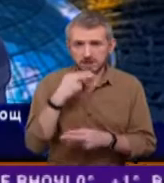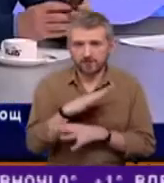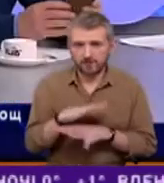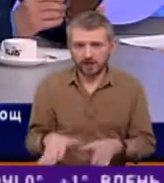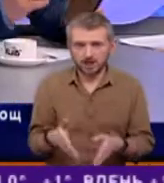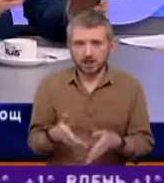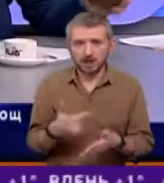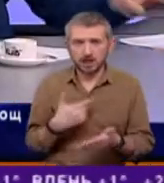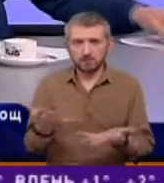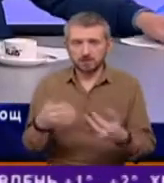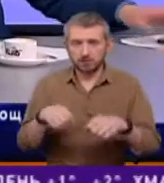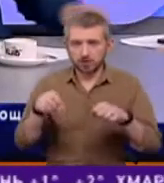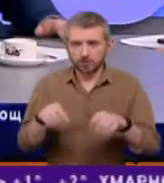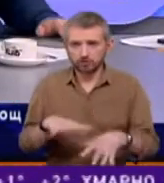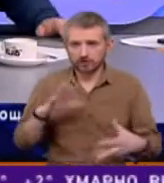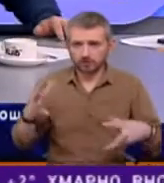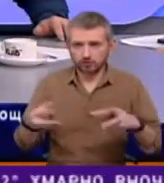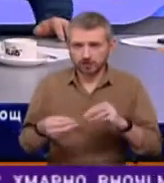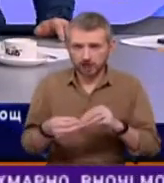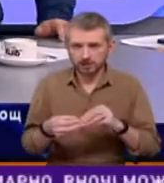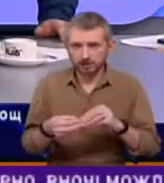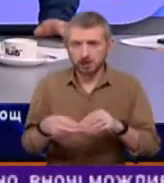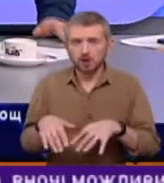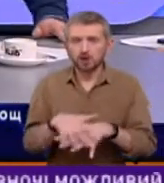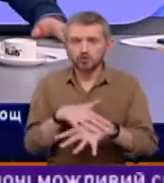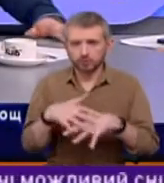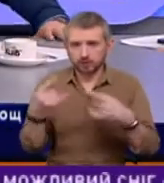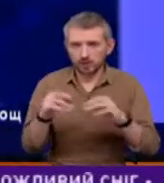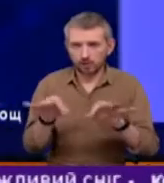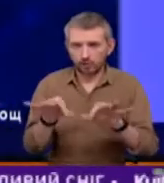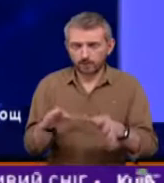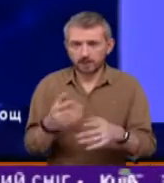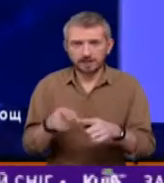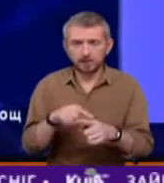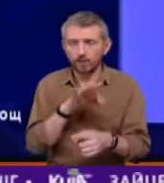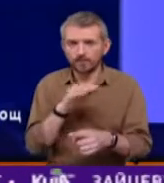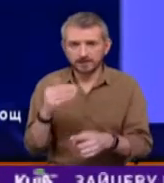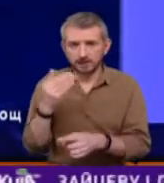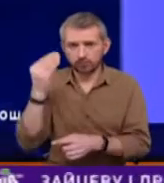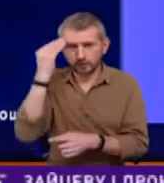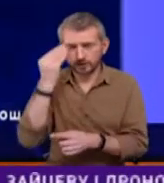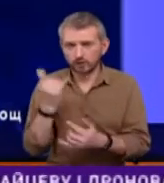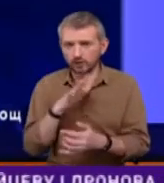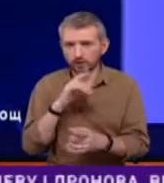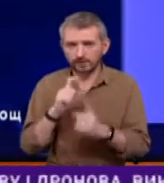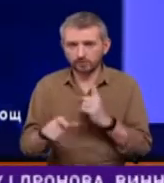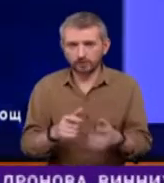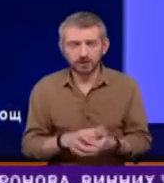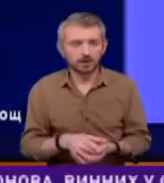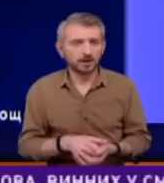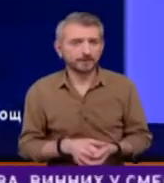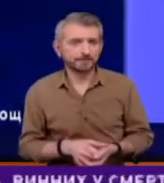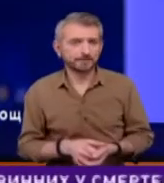Тобто приймали рішення в результаті Суспільний мов. Це ж офіційна їх позиція, сьогодні була відповідь. Ну, вони